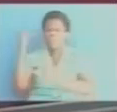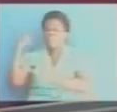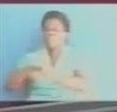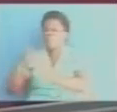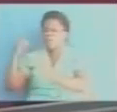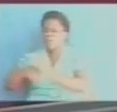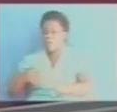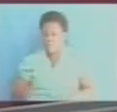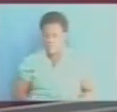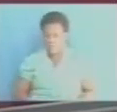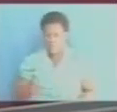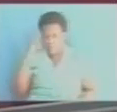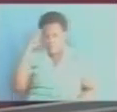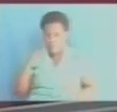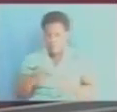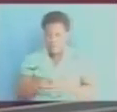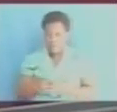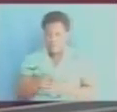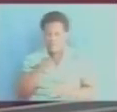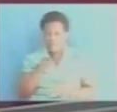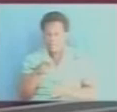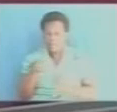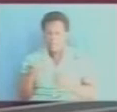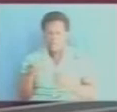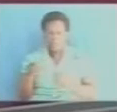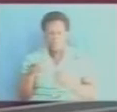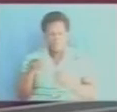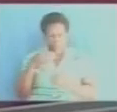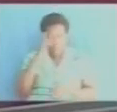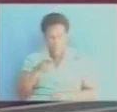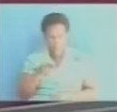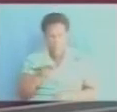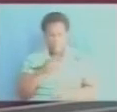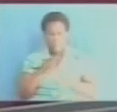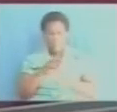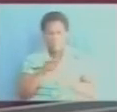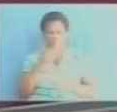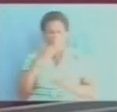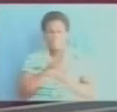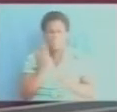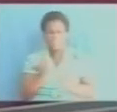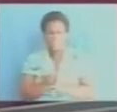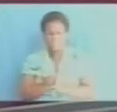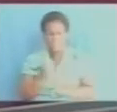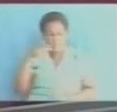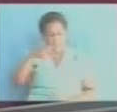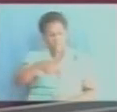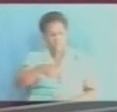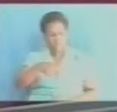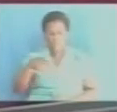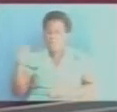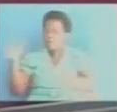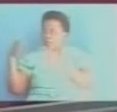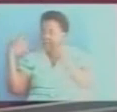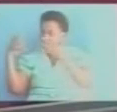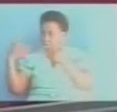vwe kuh sekta maut na ges K kusini Hi Fani uwe hivi SAS